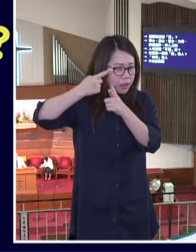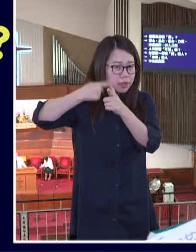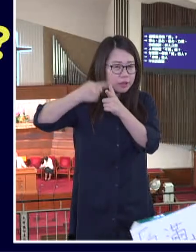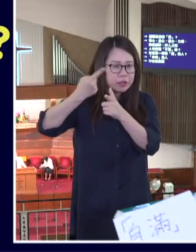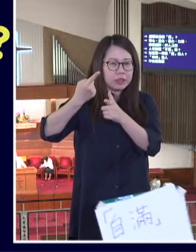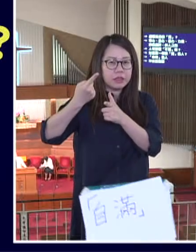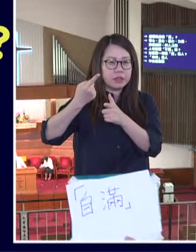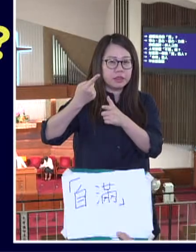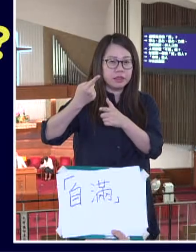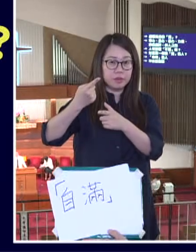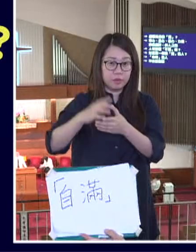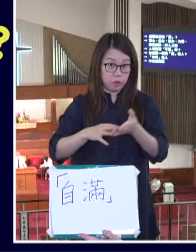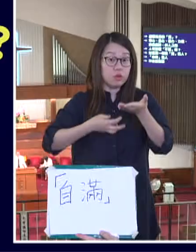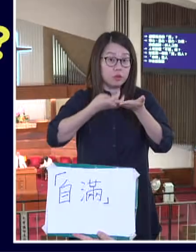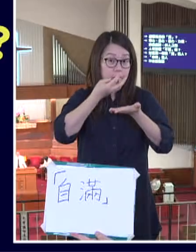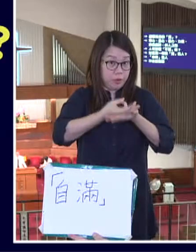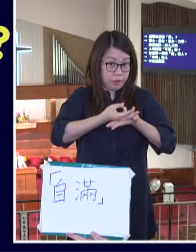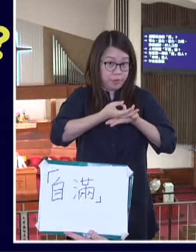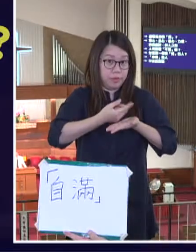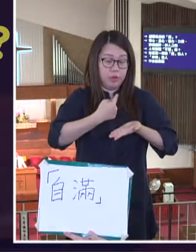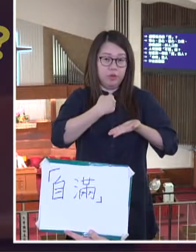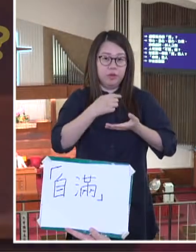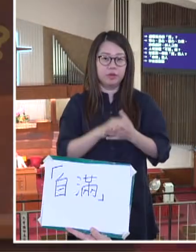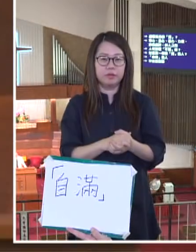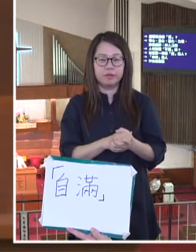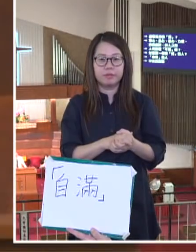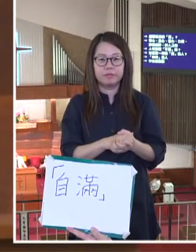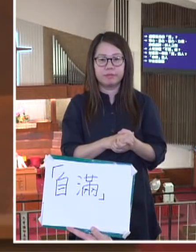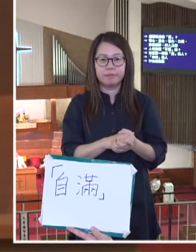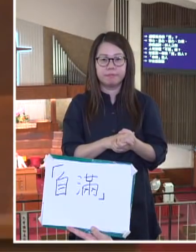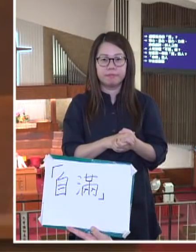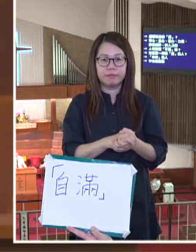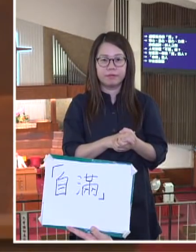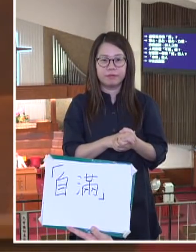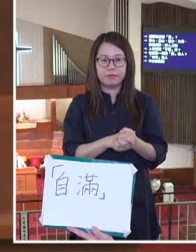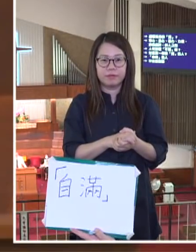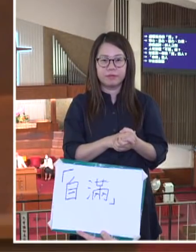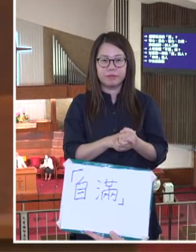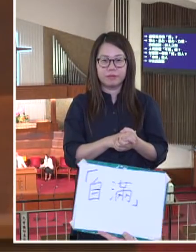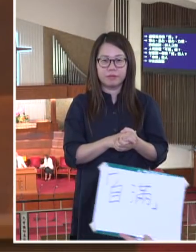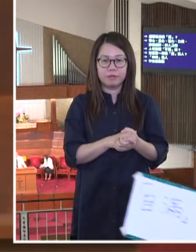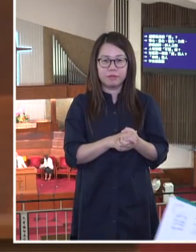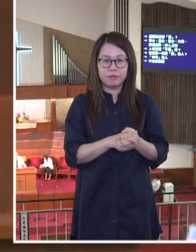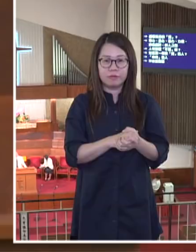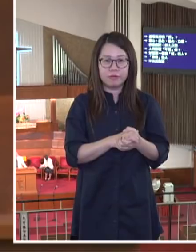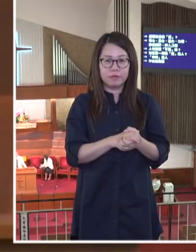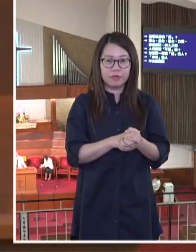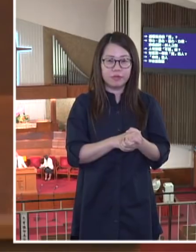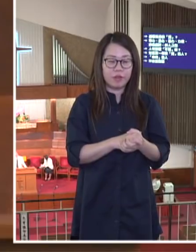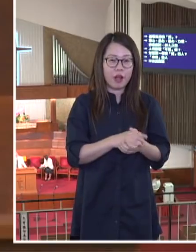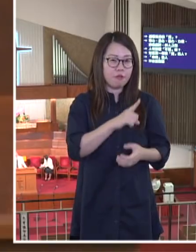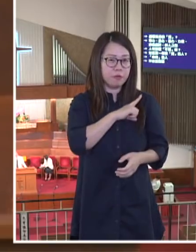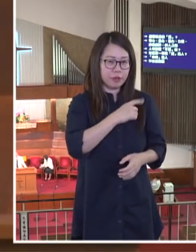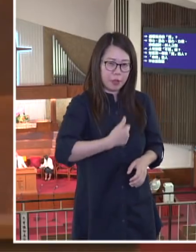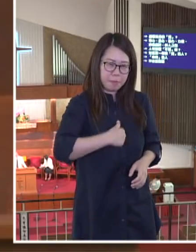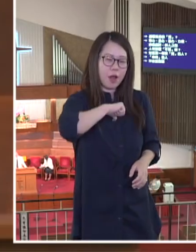都会成为一个很危险的。有些人会形容可能是信心爆棚或者是满泻，都会觉得